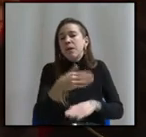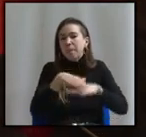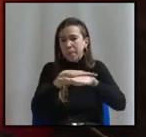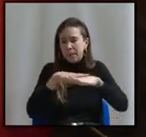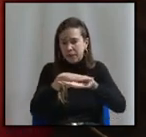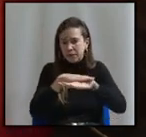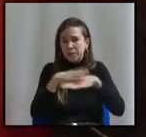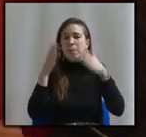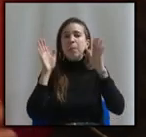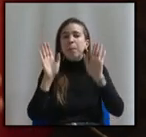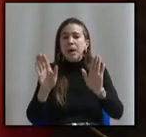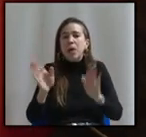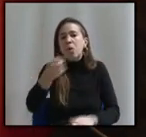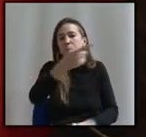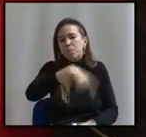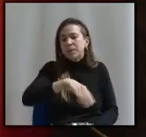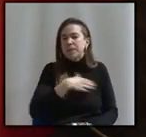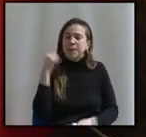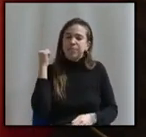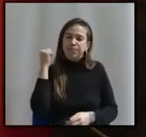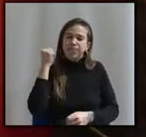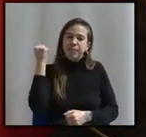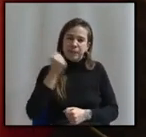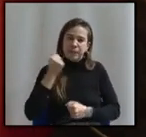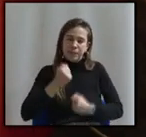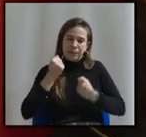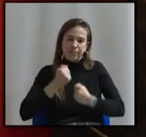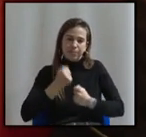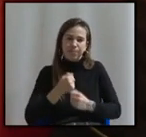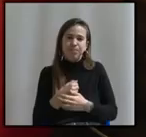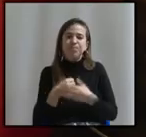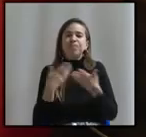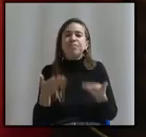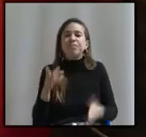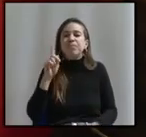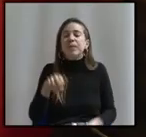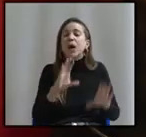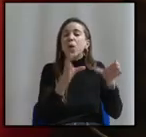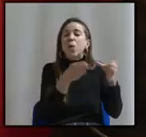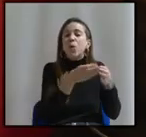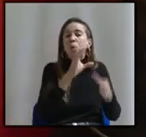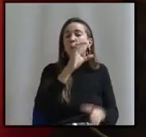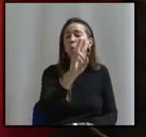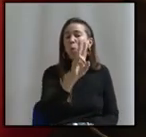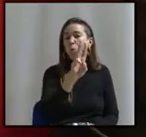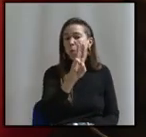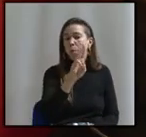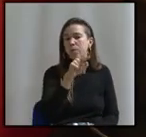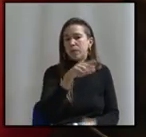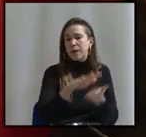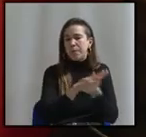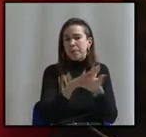sabem això. S'ha parlat aquí per part de la CUP de violència.